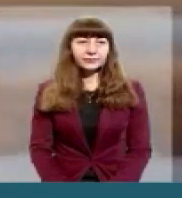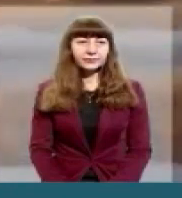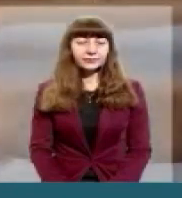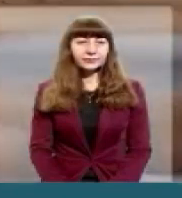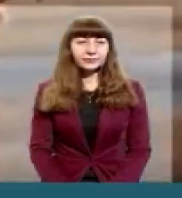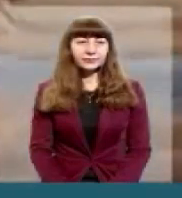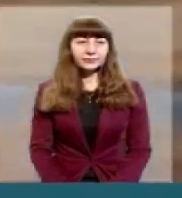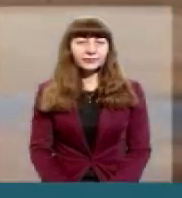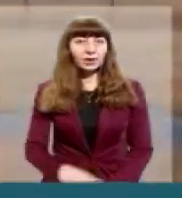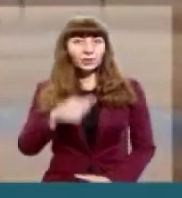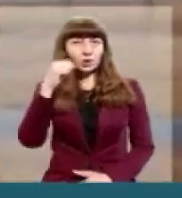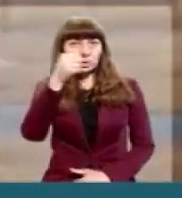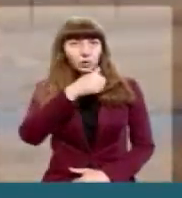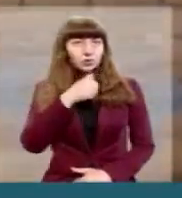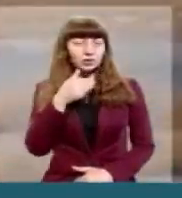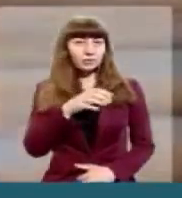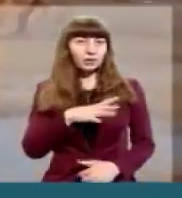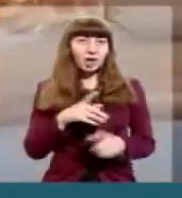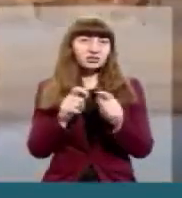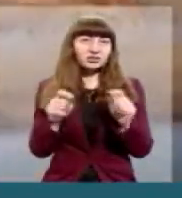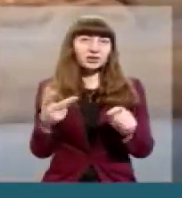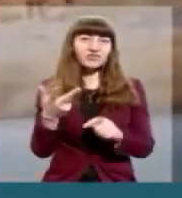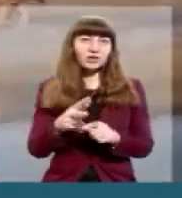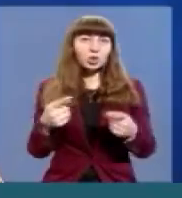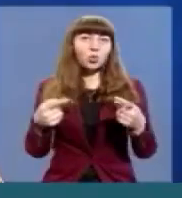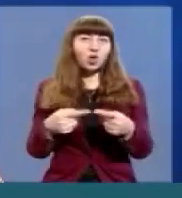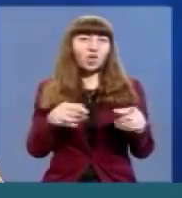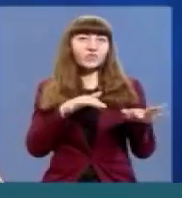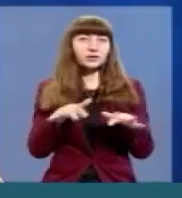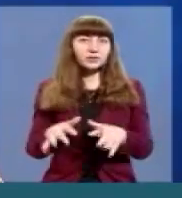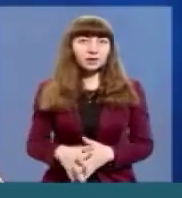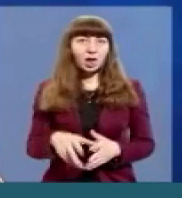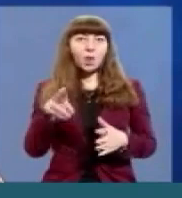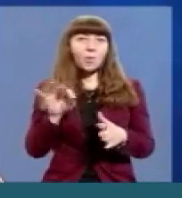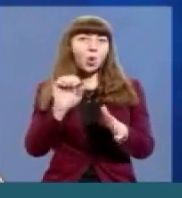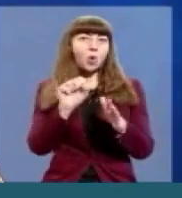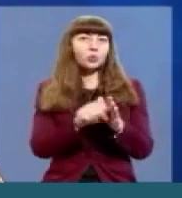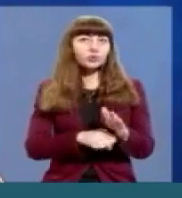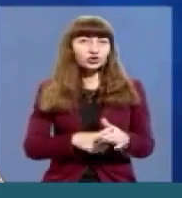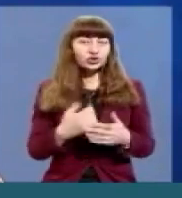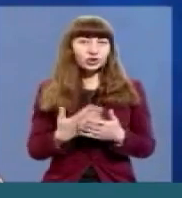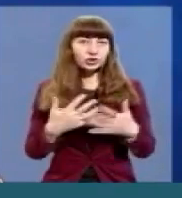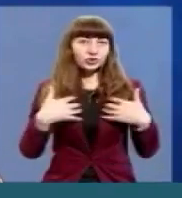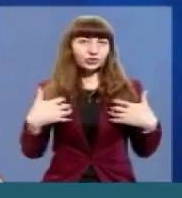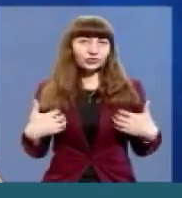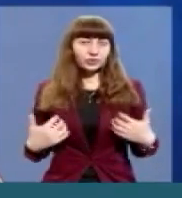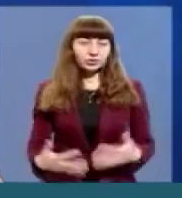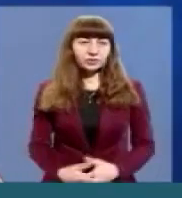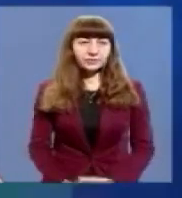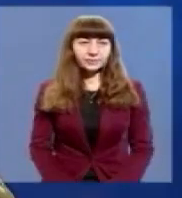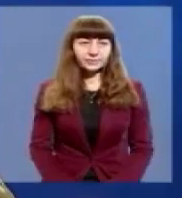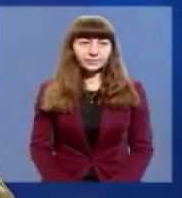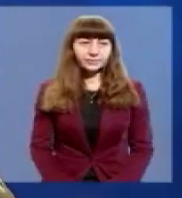облыста 3 қылмыстық іс анықталып, 9 әкімшілік хаттама толтырылған. Орталық өңірлік филиалдың инспекторларының жалпы саны